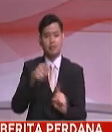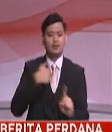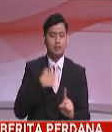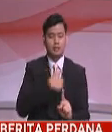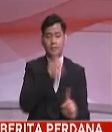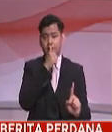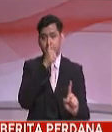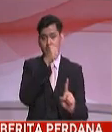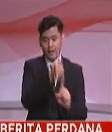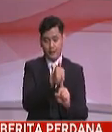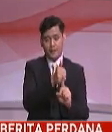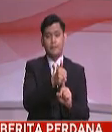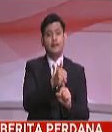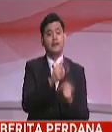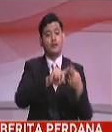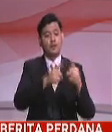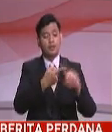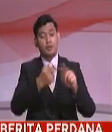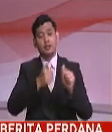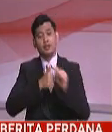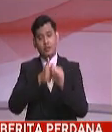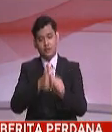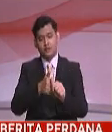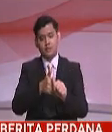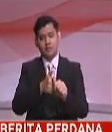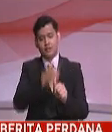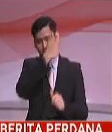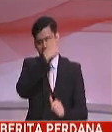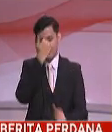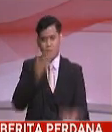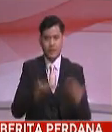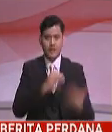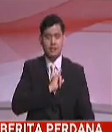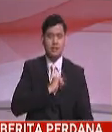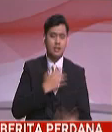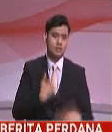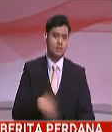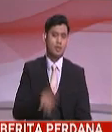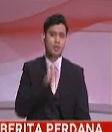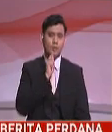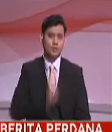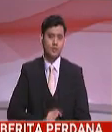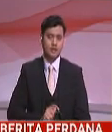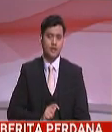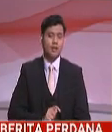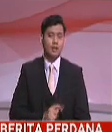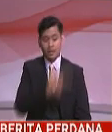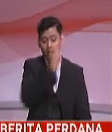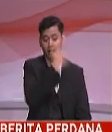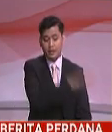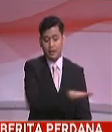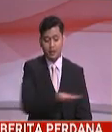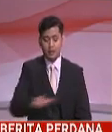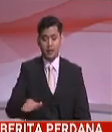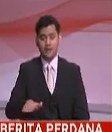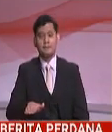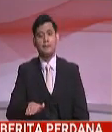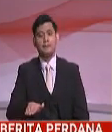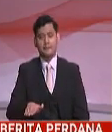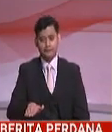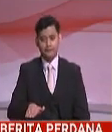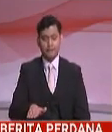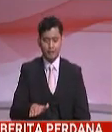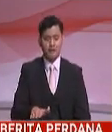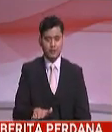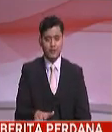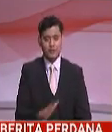tu, dong ikut. Dong senang sebab dong adik-adik lagi kan. So macam bila kita macam pembentukan satu mistik tu, dong pun akan dengar.